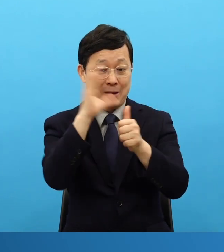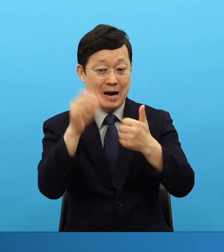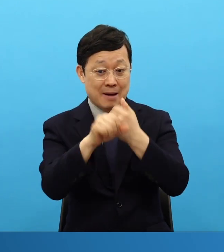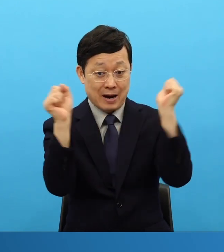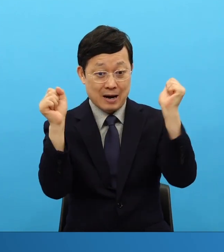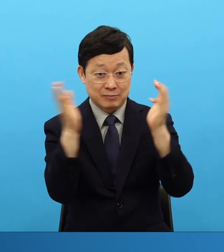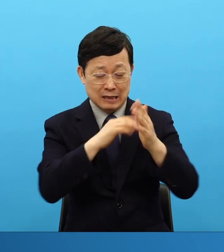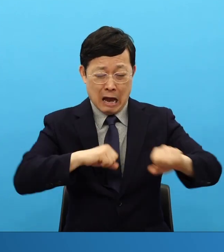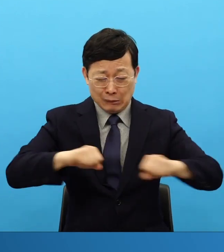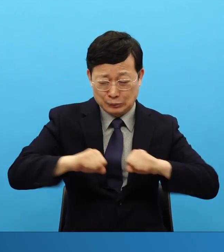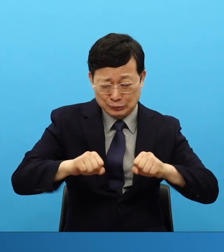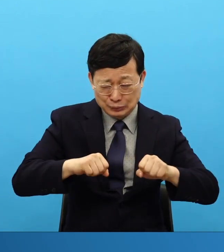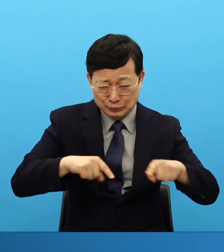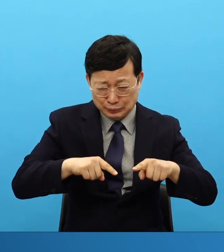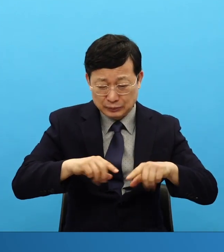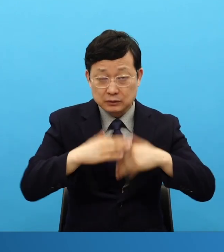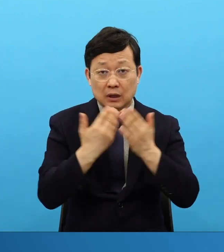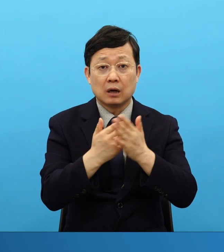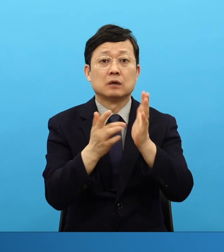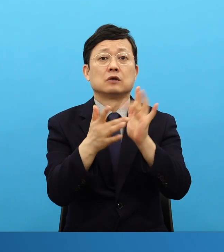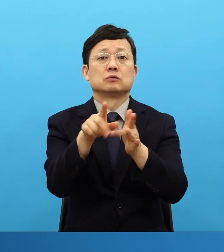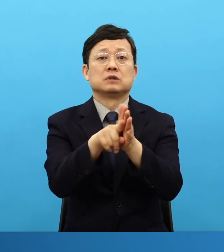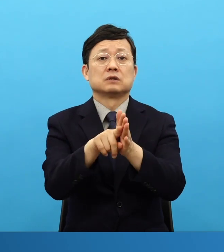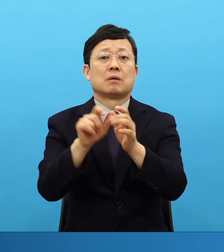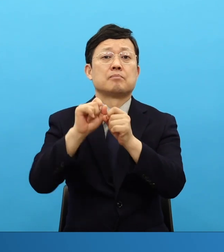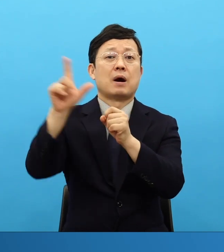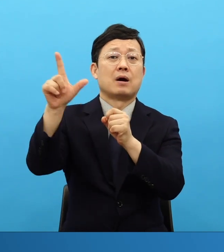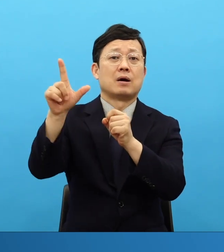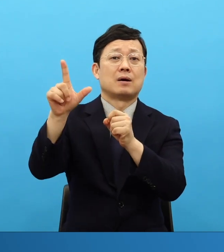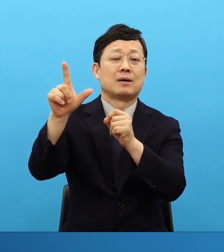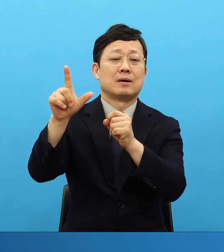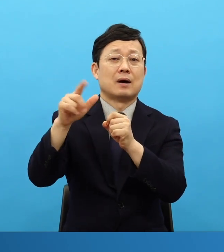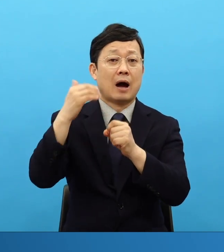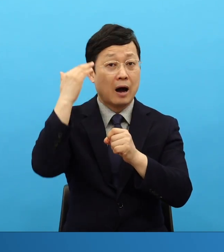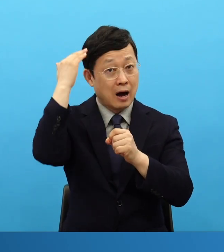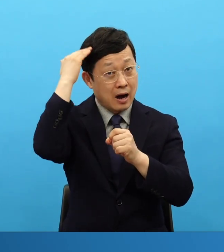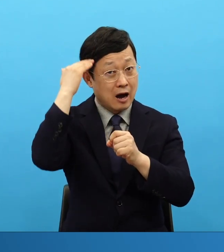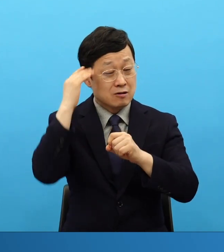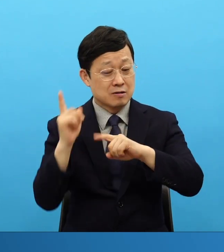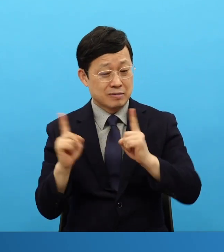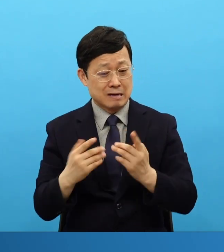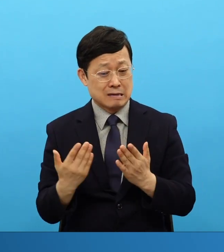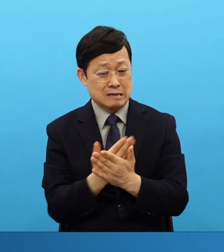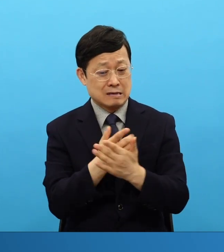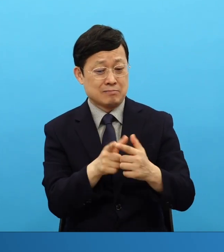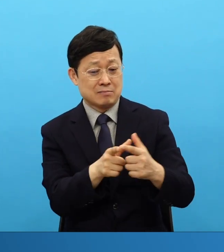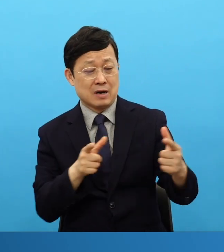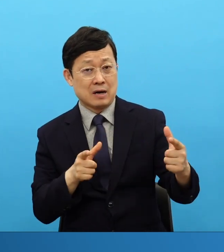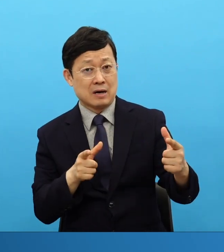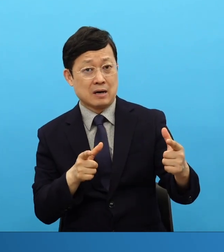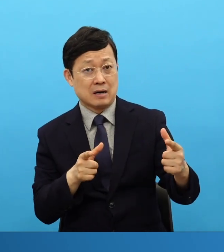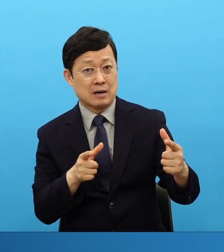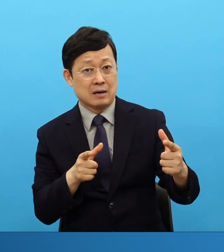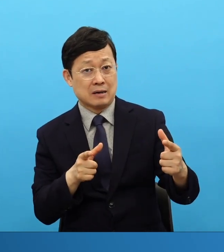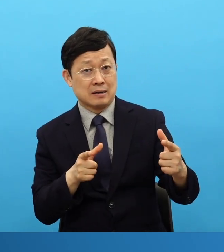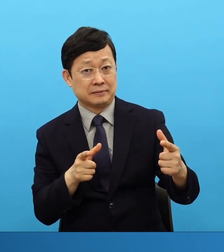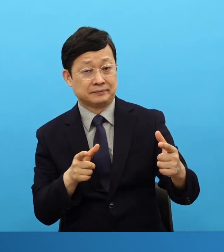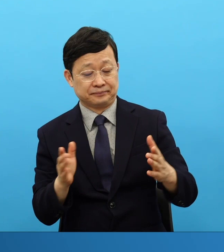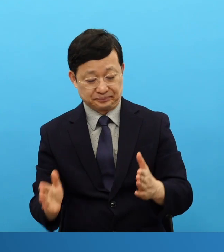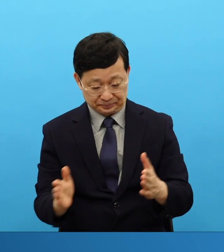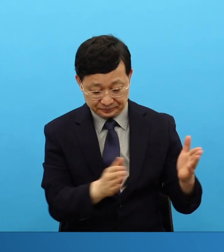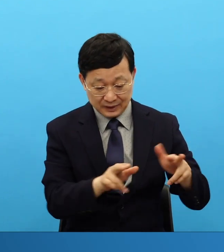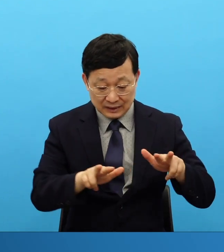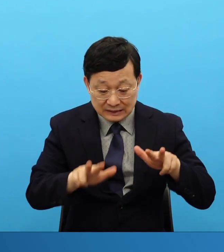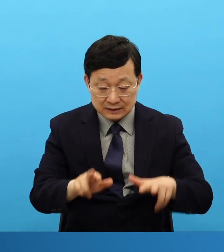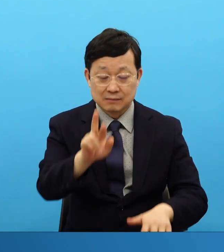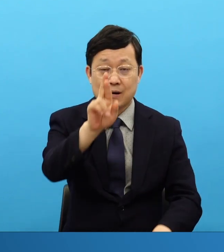of our nation, we see that the scholars and leaders of our country, they are all Christians. 그래서 우리 한국을 살리는 일이 벌어졌습니다. RTS는 그냥 생각하지 마시고